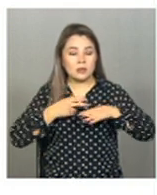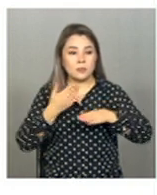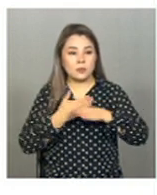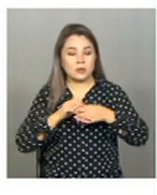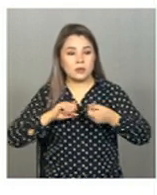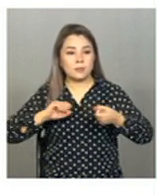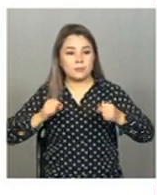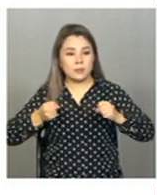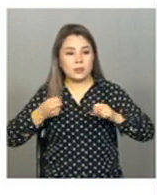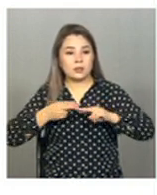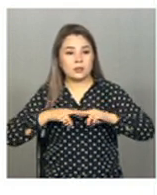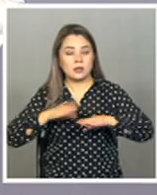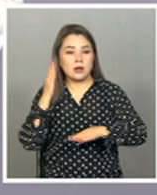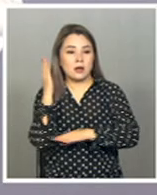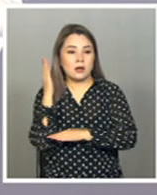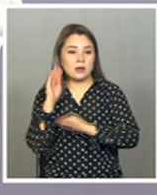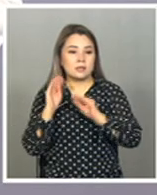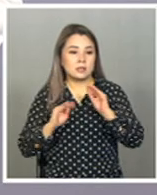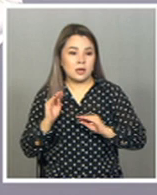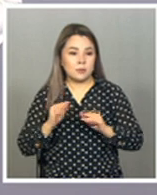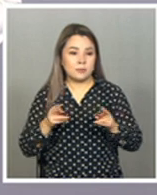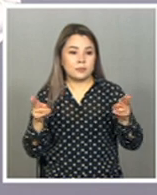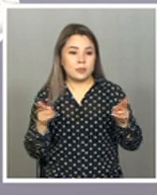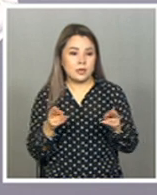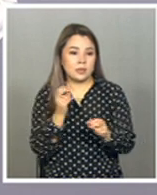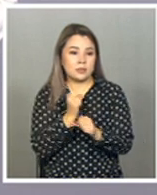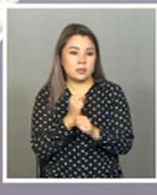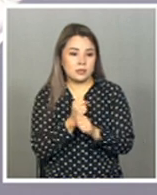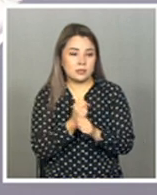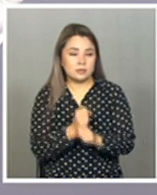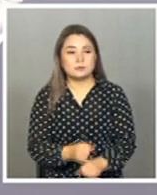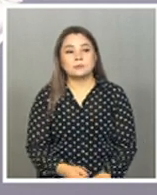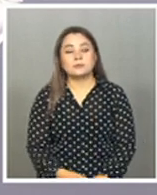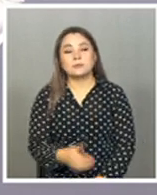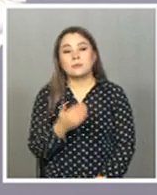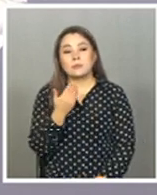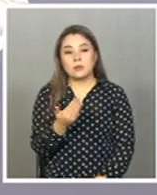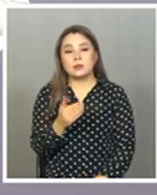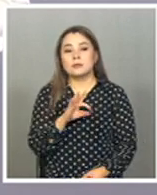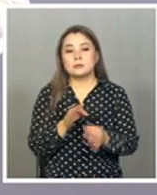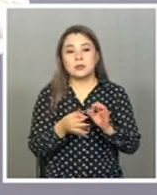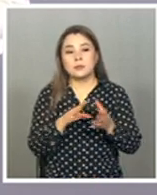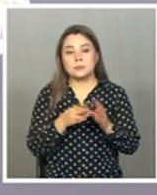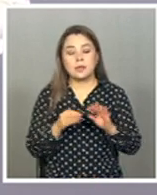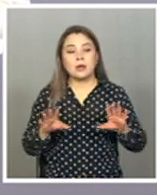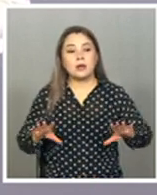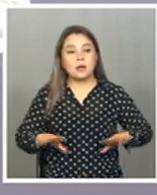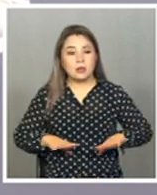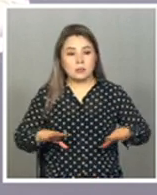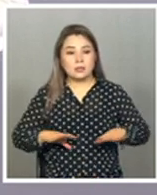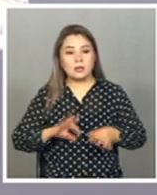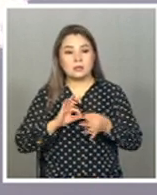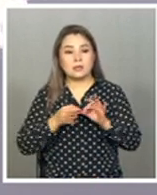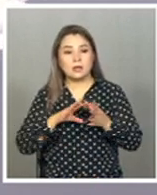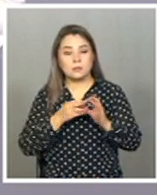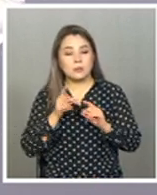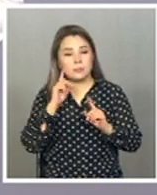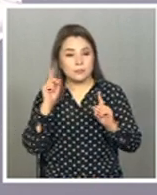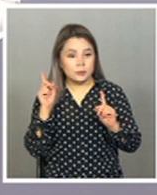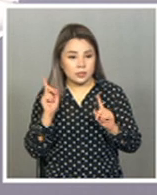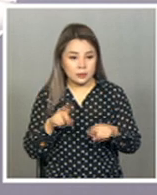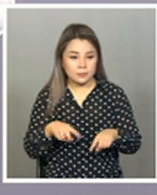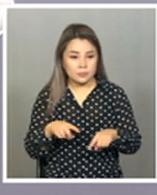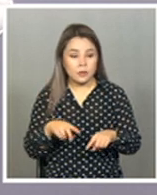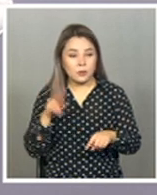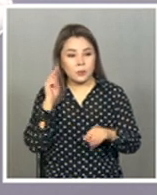тұратын ағаш сайман. Міне оқушылар, сіздер ат әбзелдерін білдіңіздер.